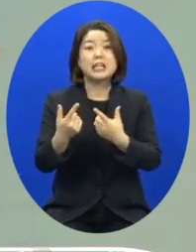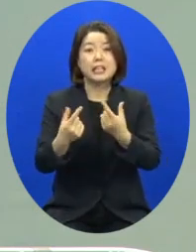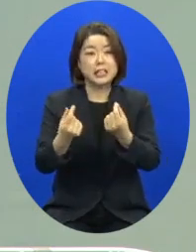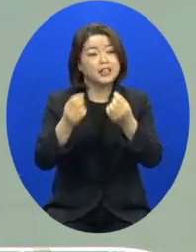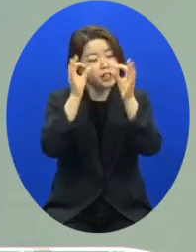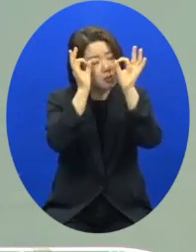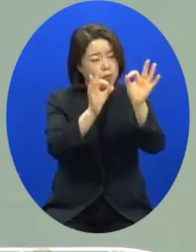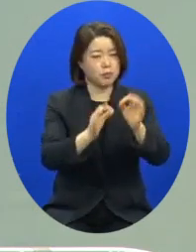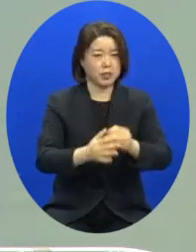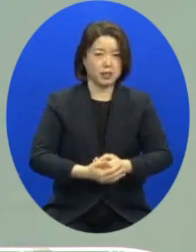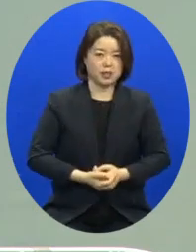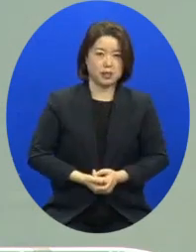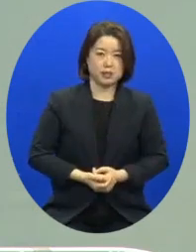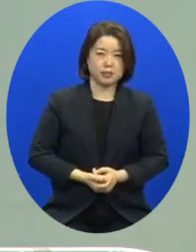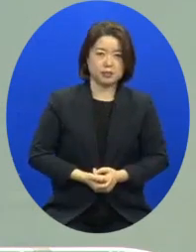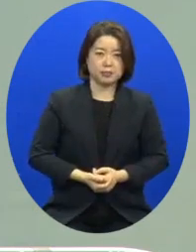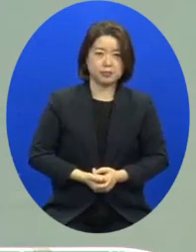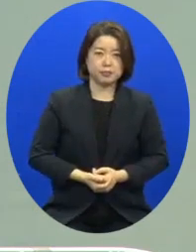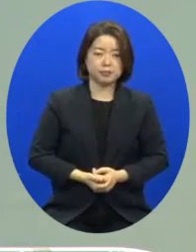그렇게 보이는 거예요.